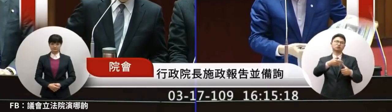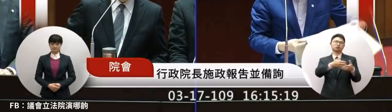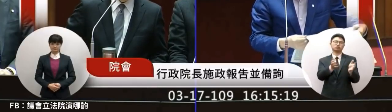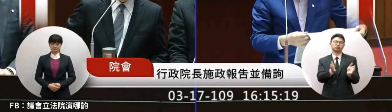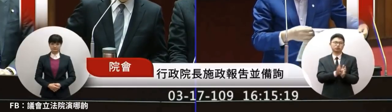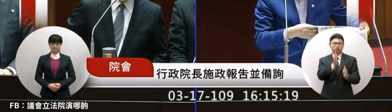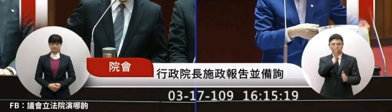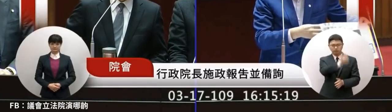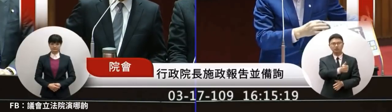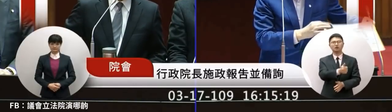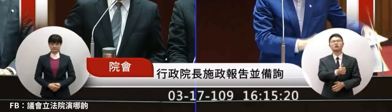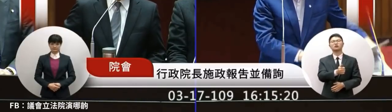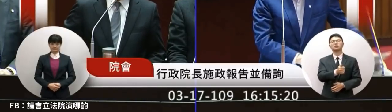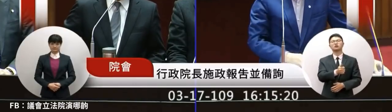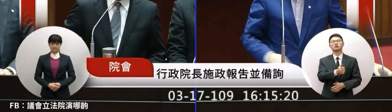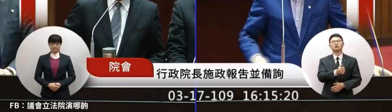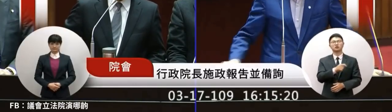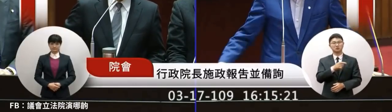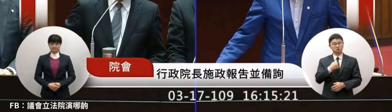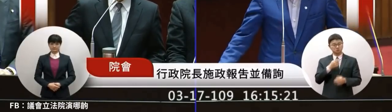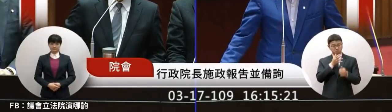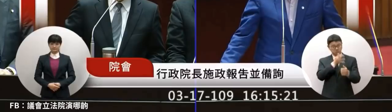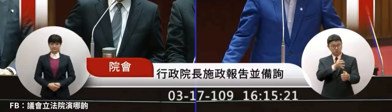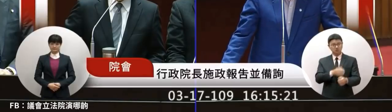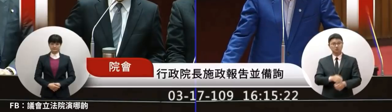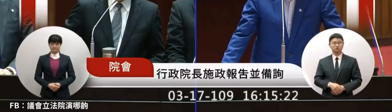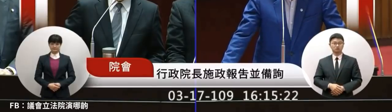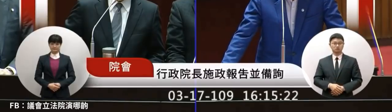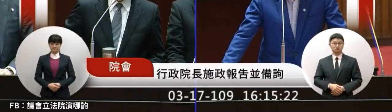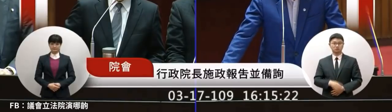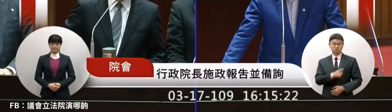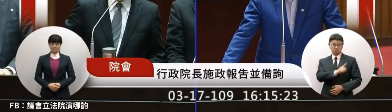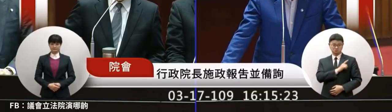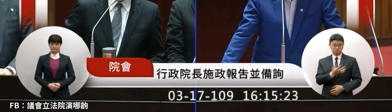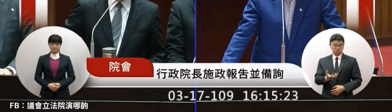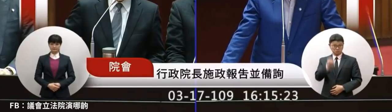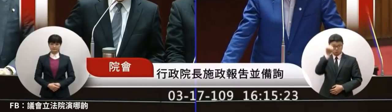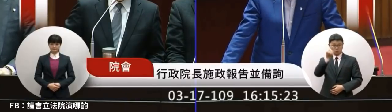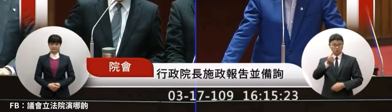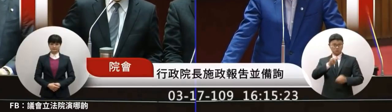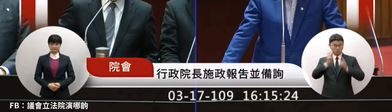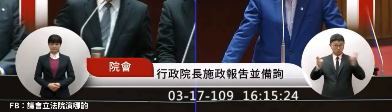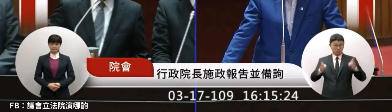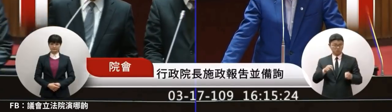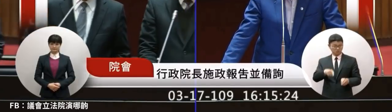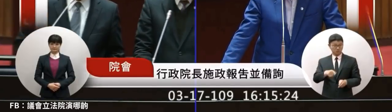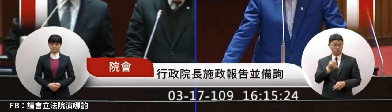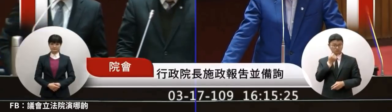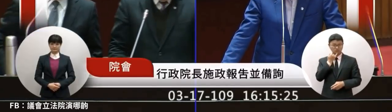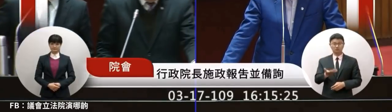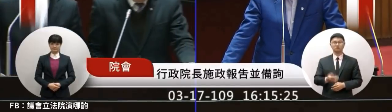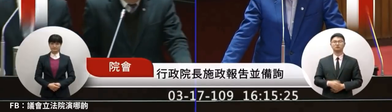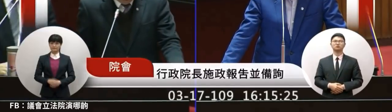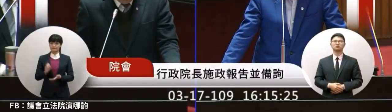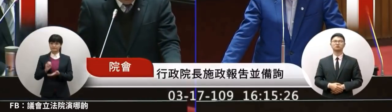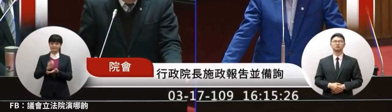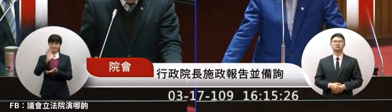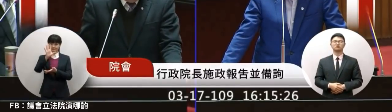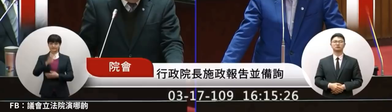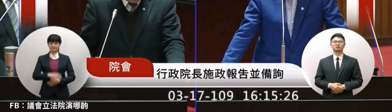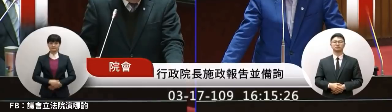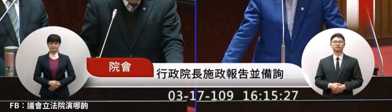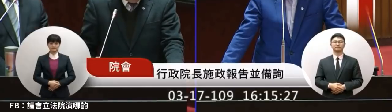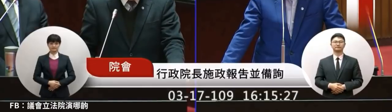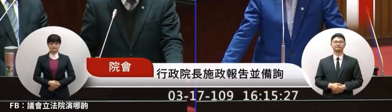教育部部长，请问你有权利做这样子的命令吗？ 跟委员报告哈，